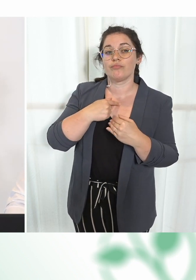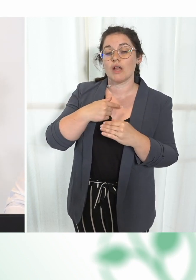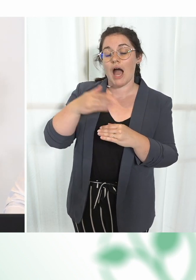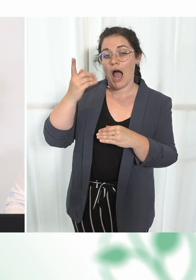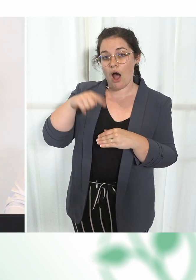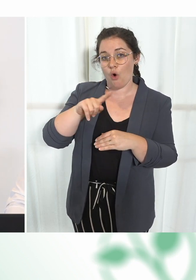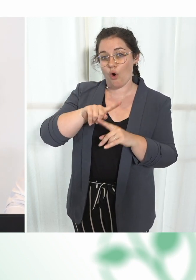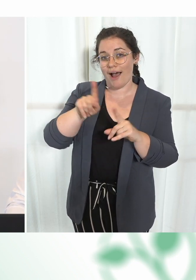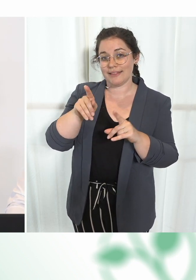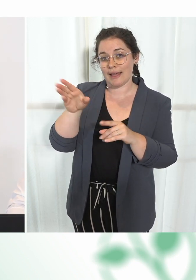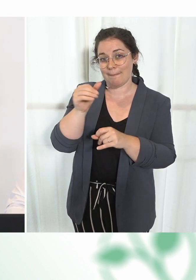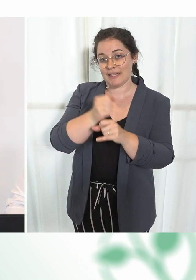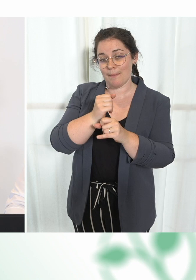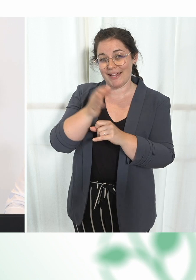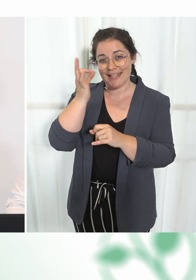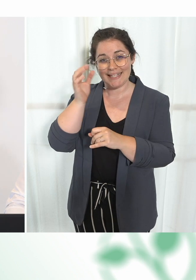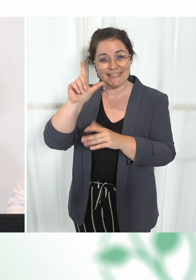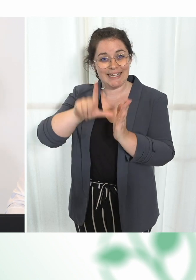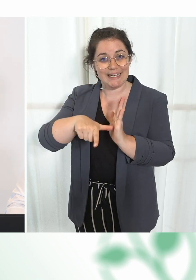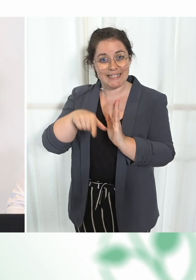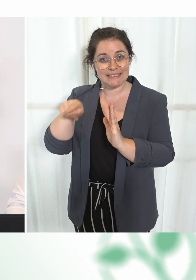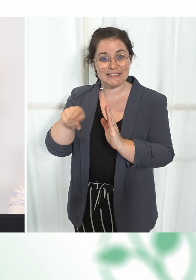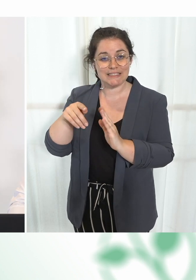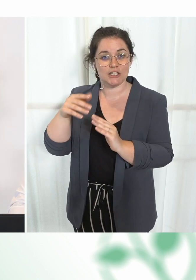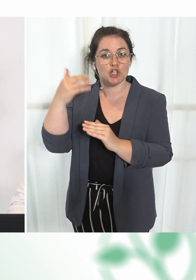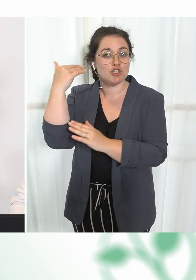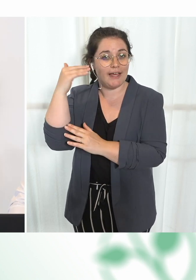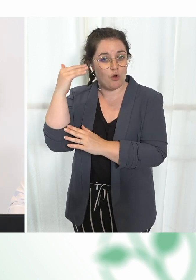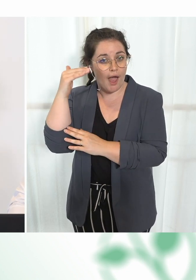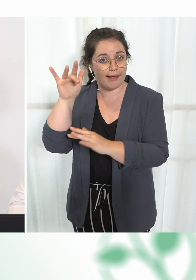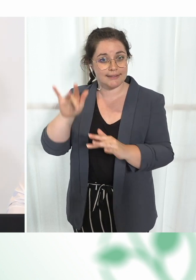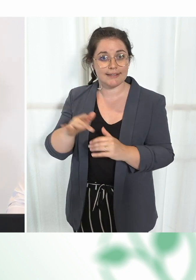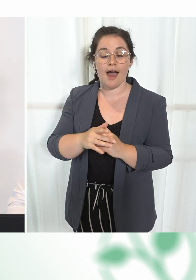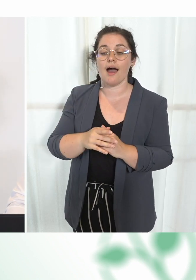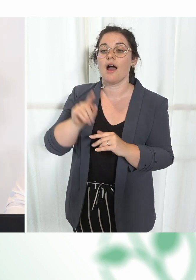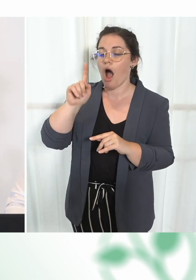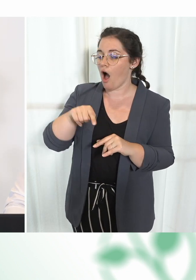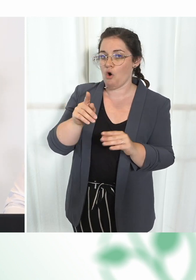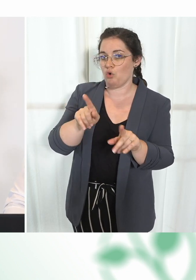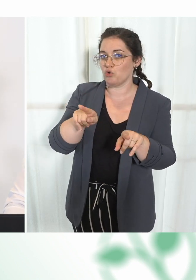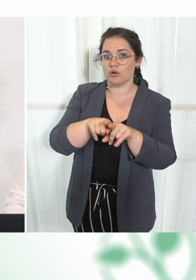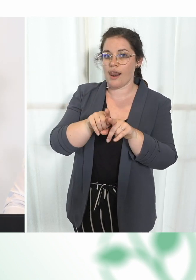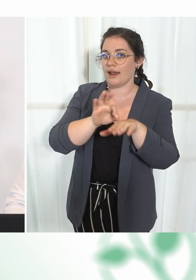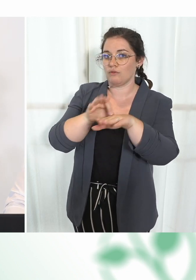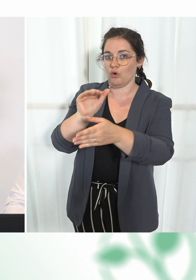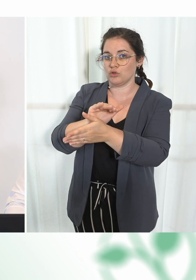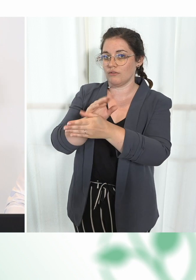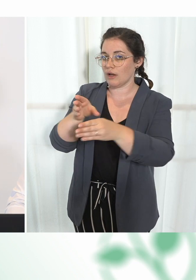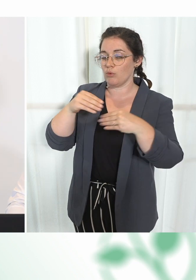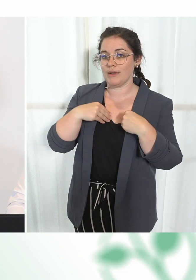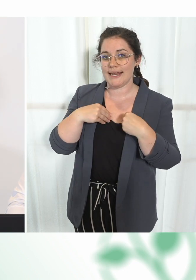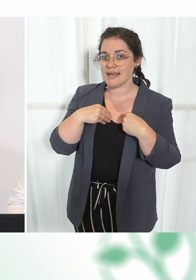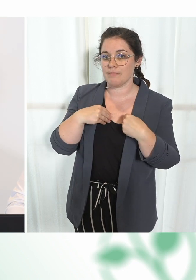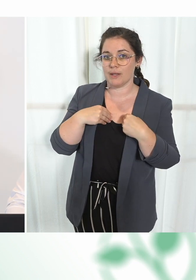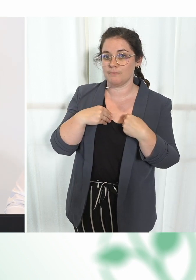andere Mitarbeiterin in Linz, die eine Schwerhörigkeit hat und die macht genauso auch Führungsaufgaben. Bei